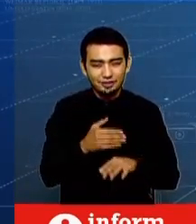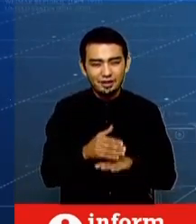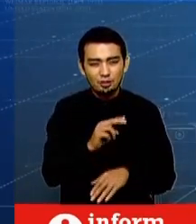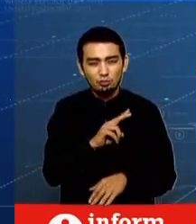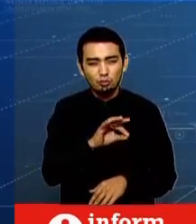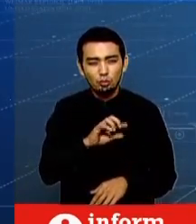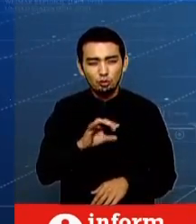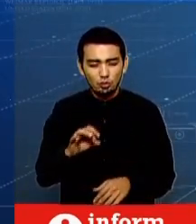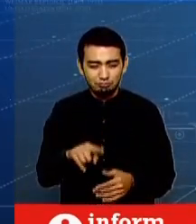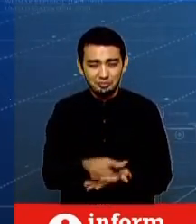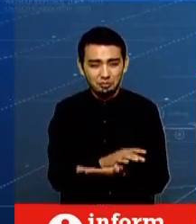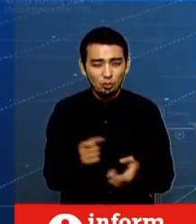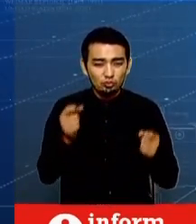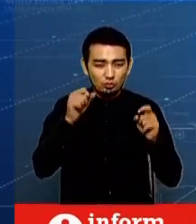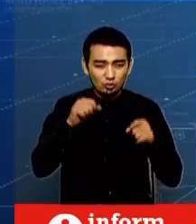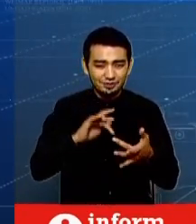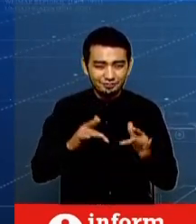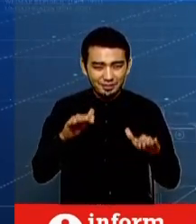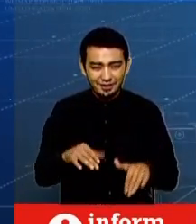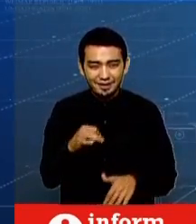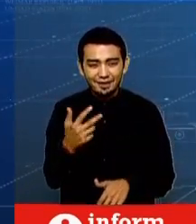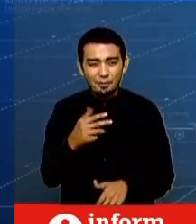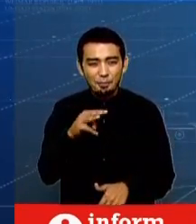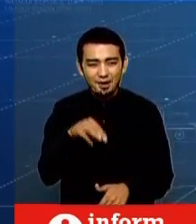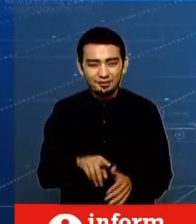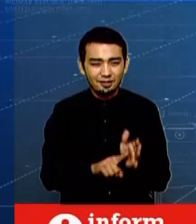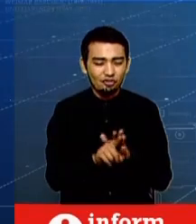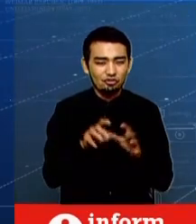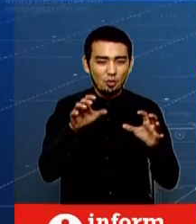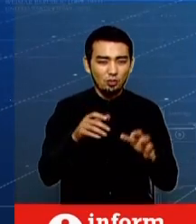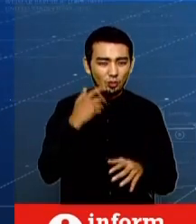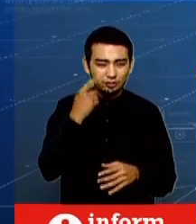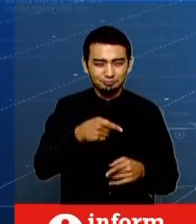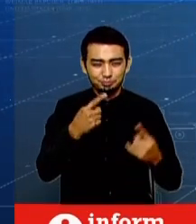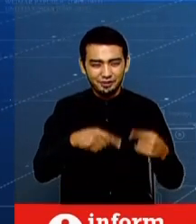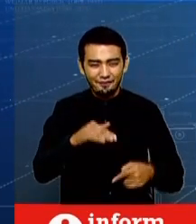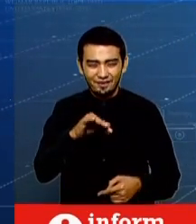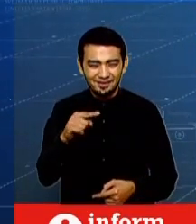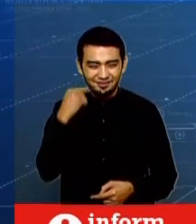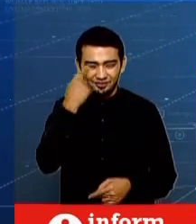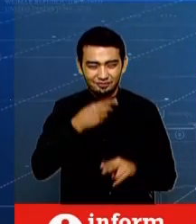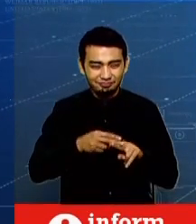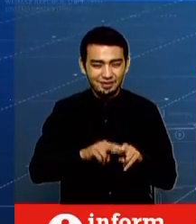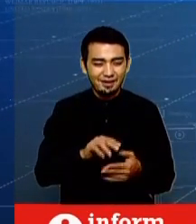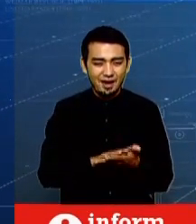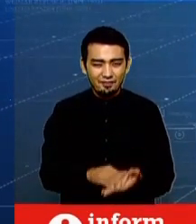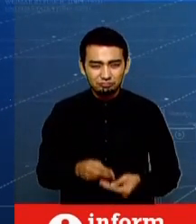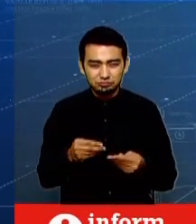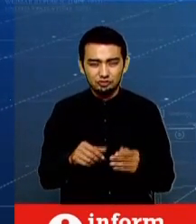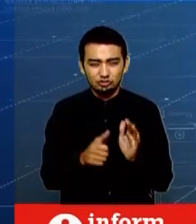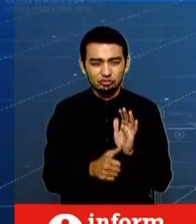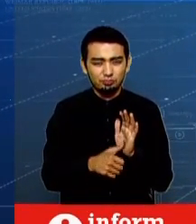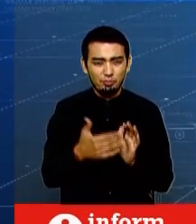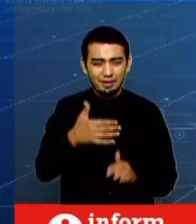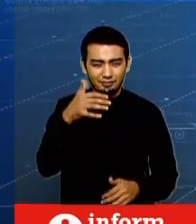Это бесплатно, говорят налоговики. Всего с 3 марта, когда начал действовать закон о банкротстве физических лиц, заявки подали уже более